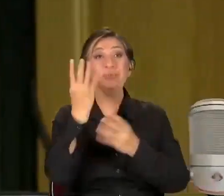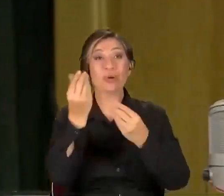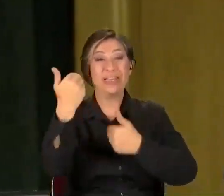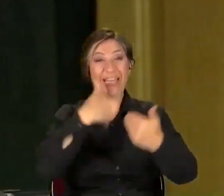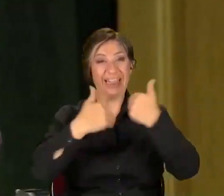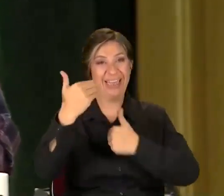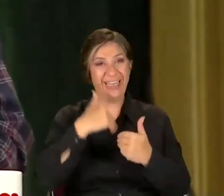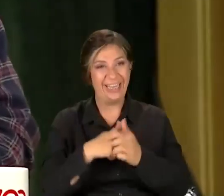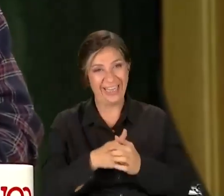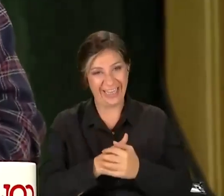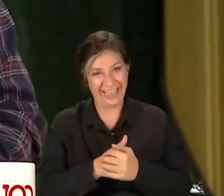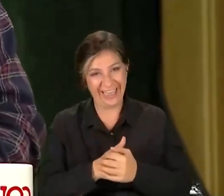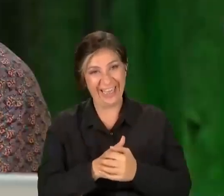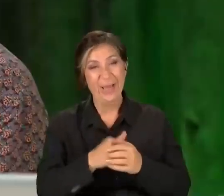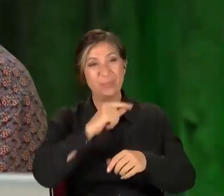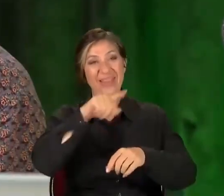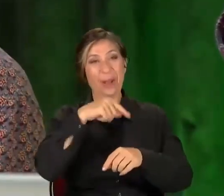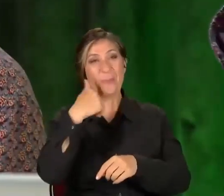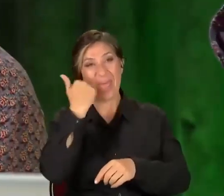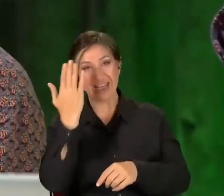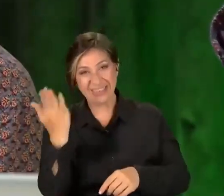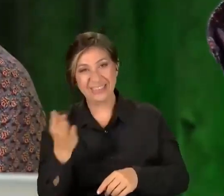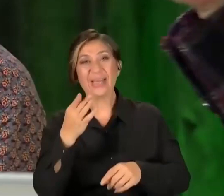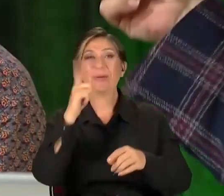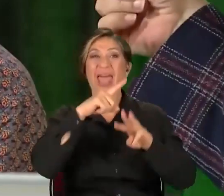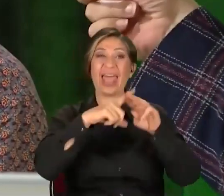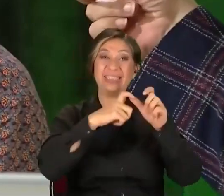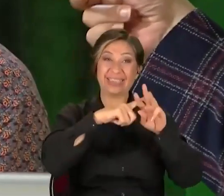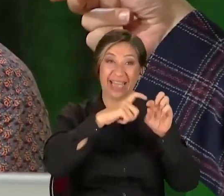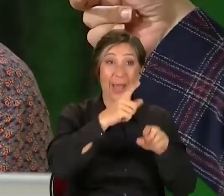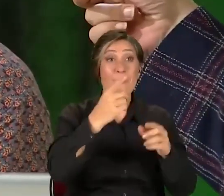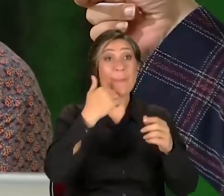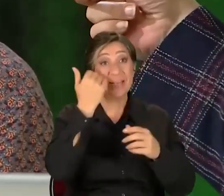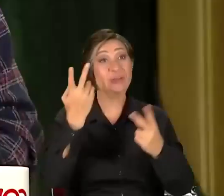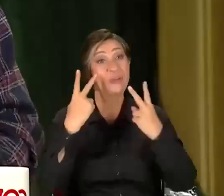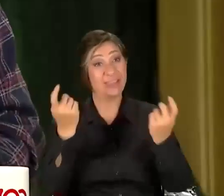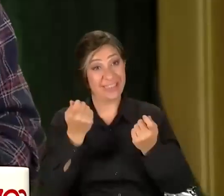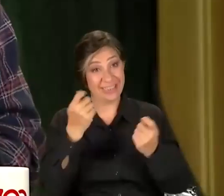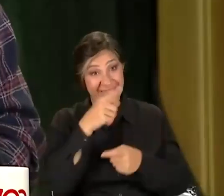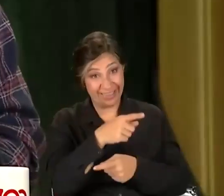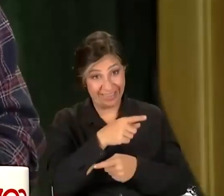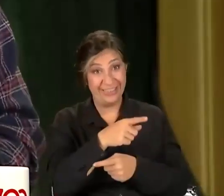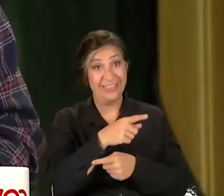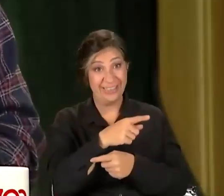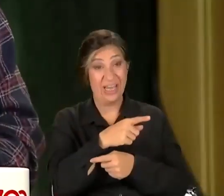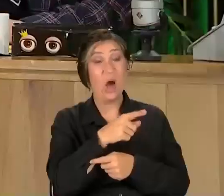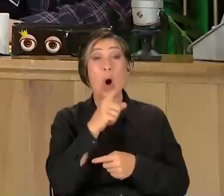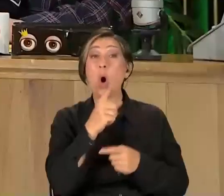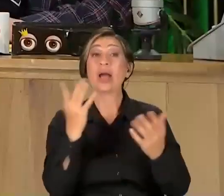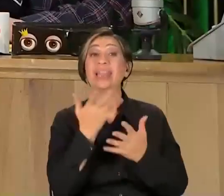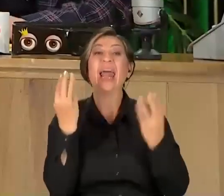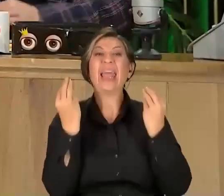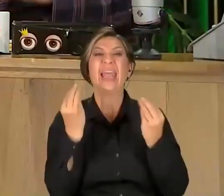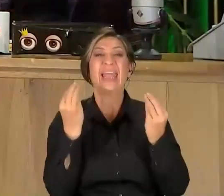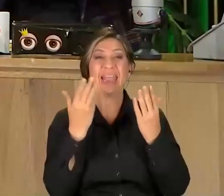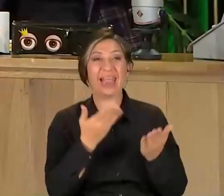girdi. Evet. Bir dönem evet. Beyaz Şov'da, bir dönem Eser Yenenler Beyaz Şov'da. Beyaz Şov'da da çalıştı. Evet, evet. Beyaz Şov'da da çalıştı. O kadar iyi